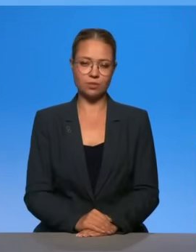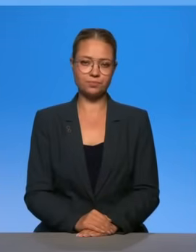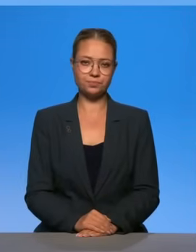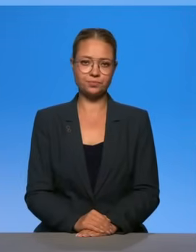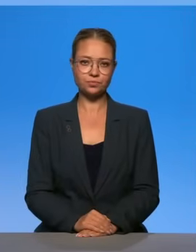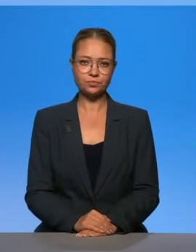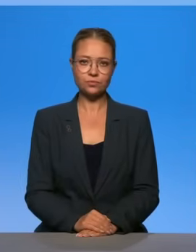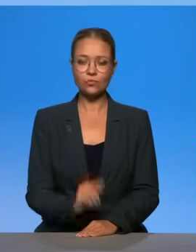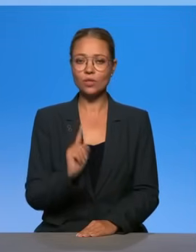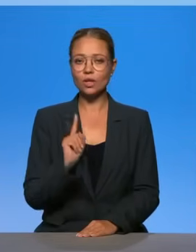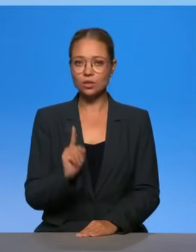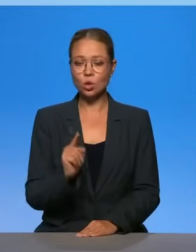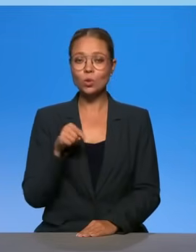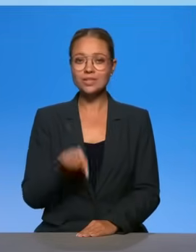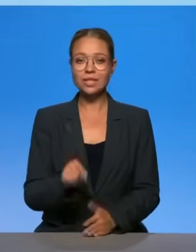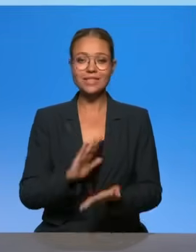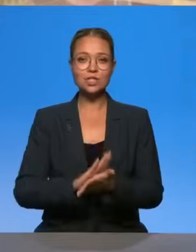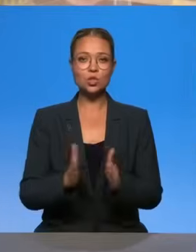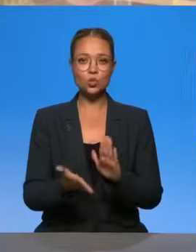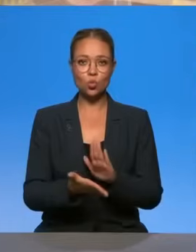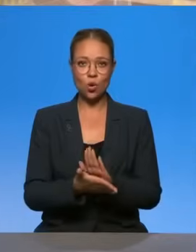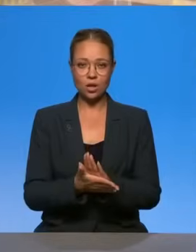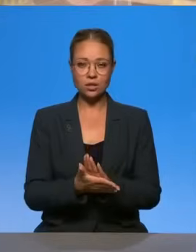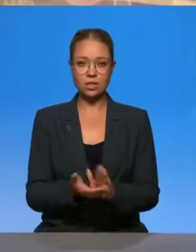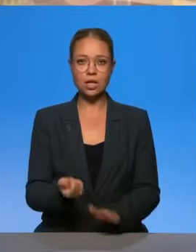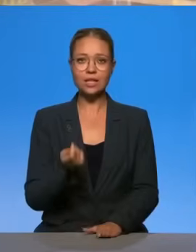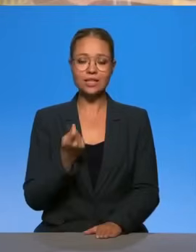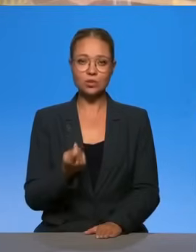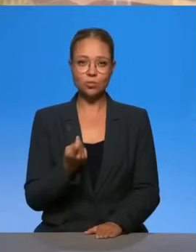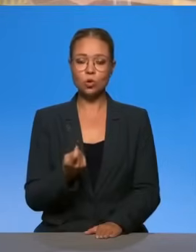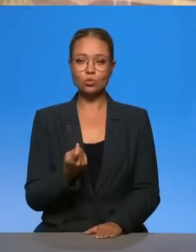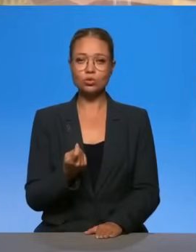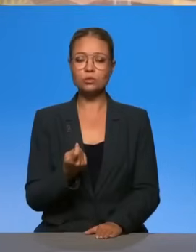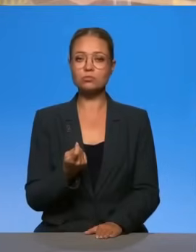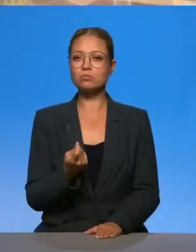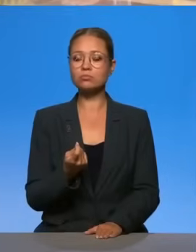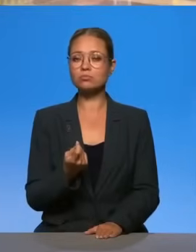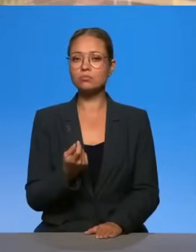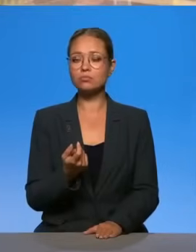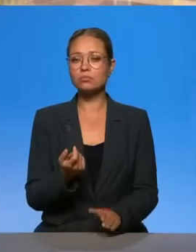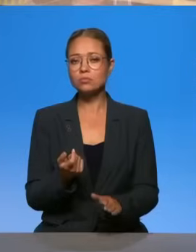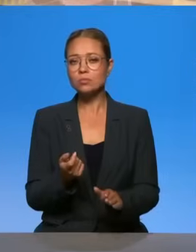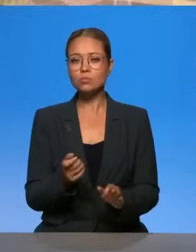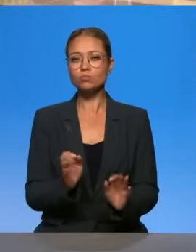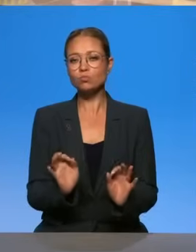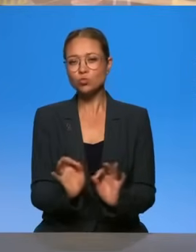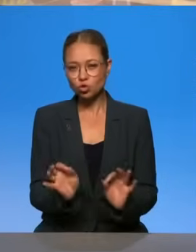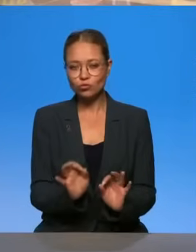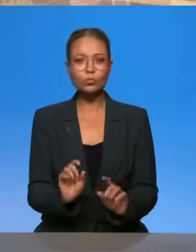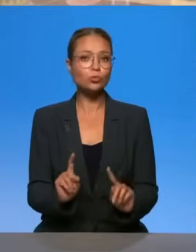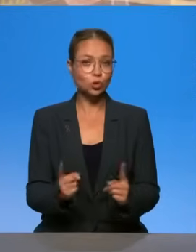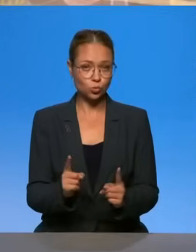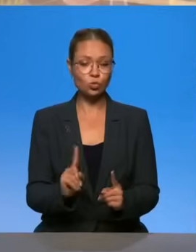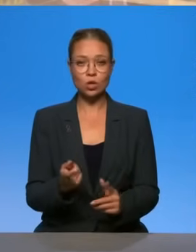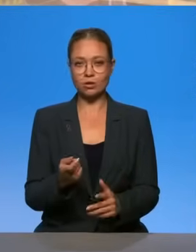Но здесь ситуация как бы немножко смягчается тем, что в целом по